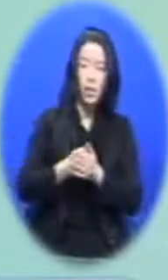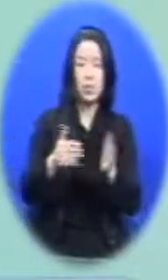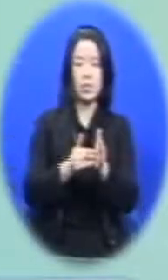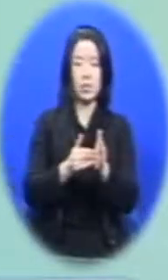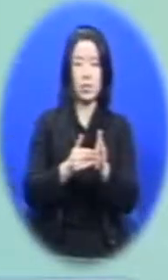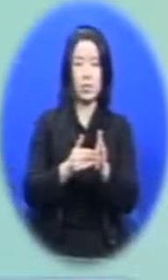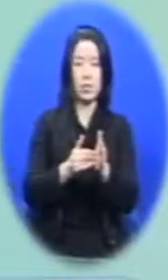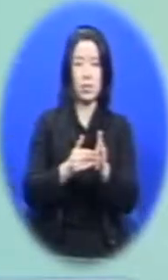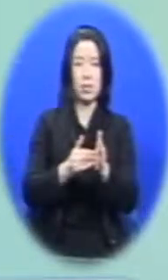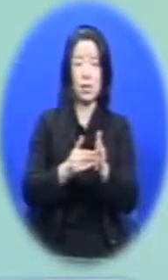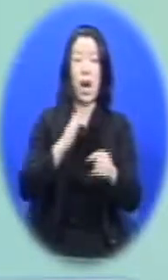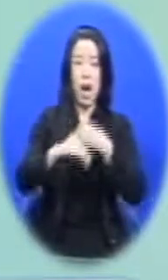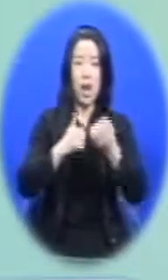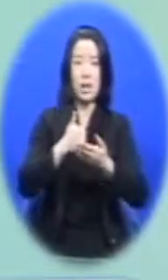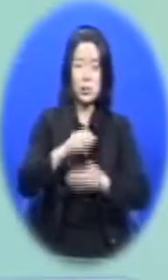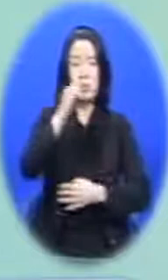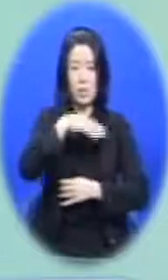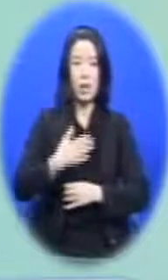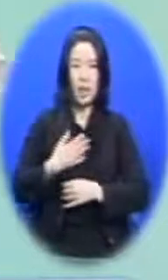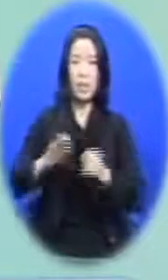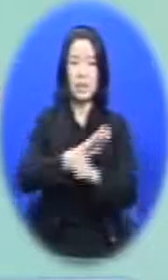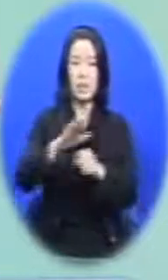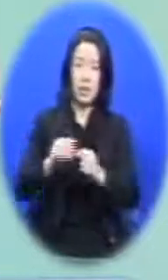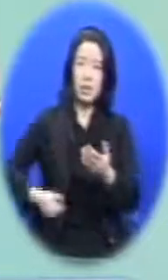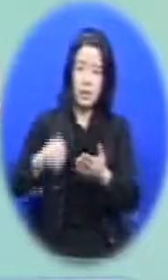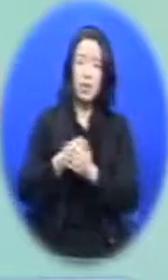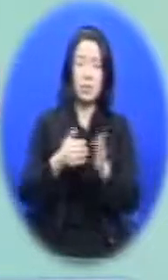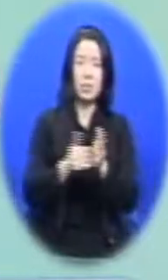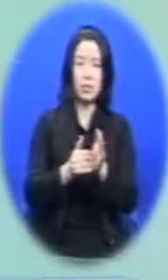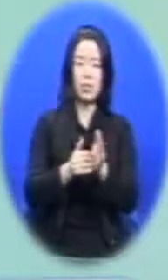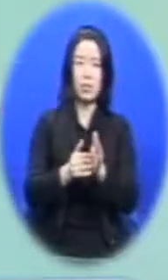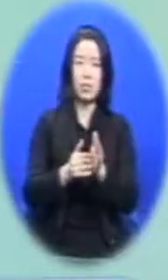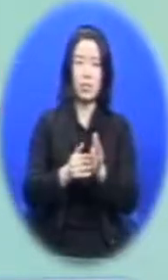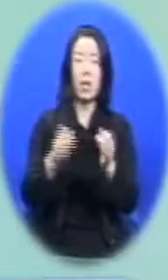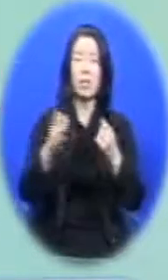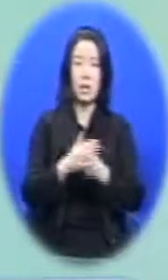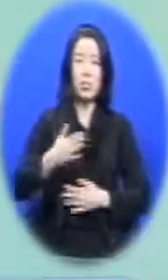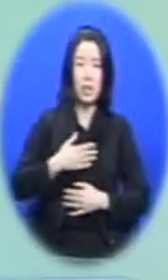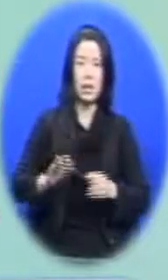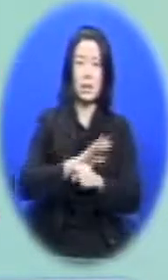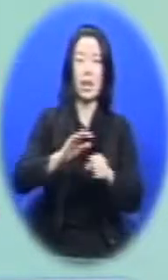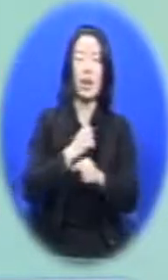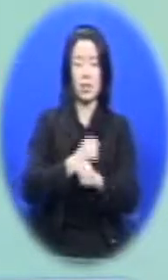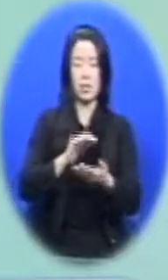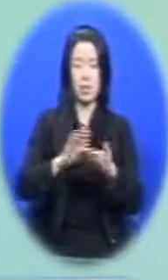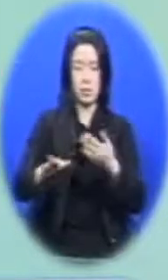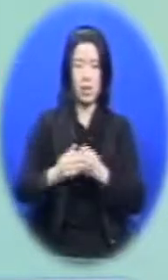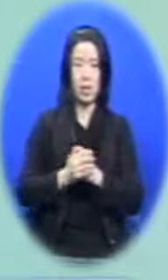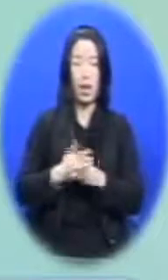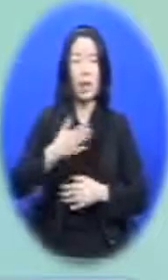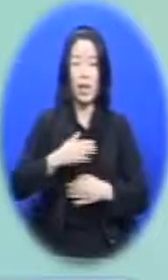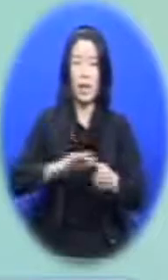그냥 하나님은 그냥 나를 사랑하기로 작정하셨다. 그래서 나를 사랑하시는 거예요.